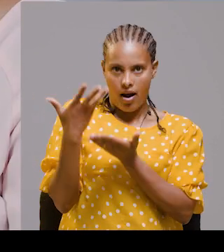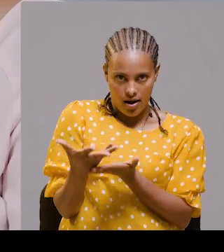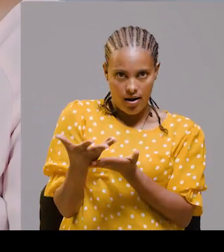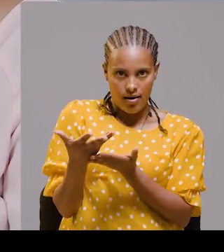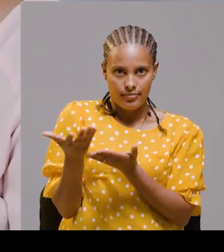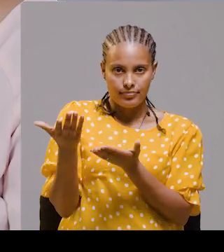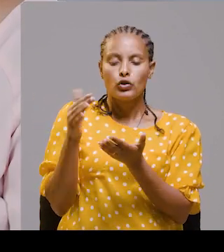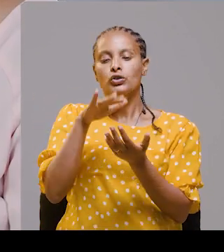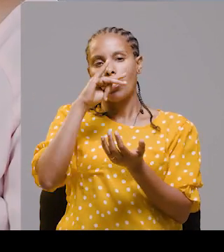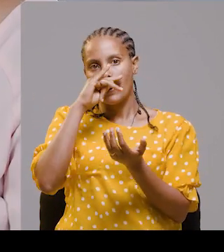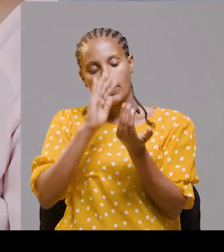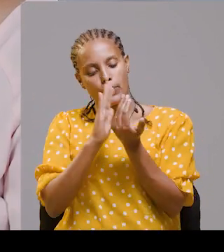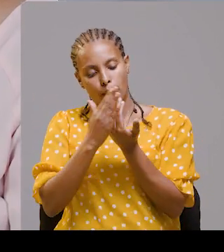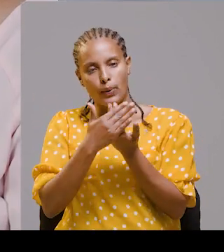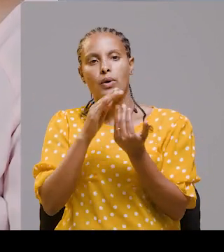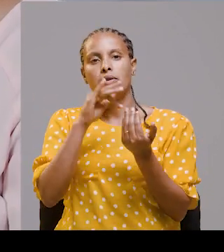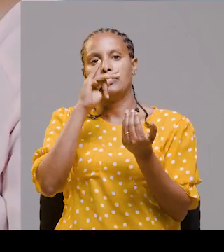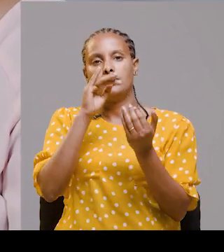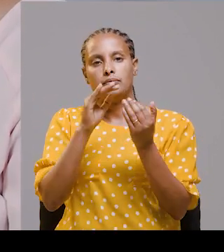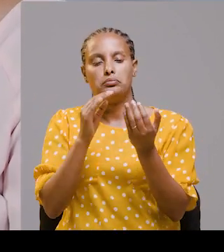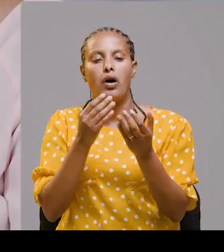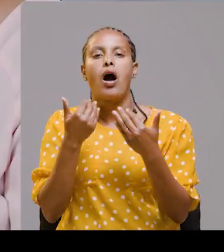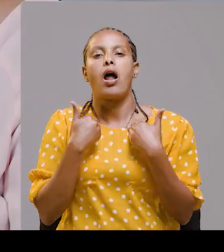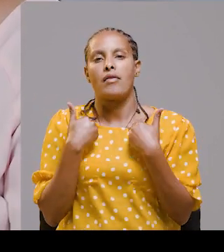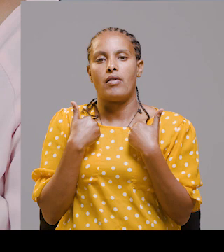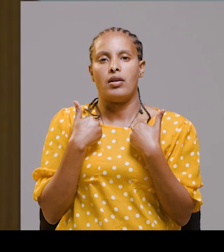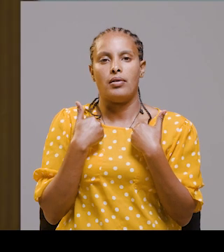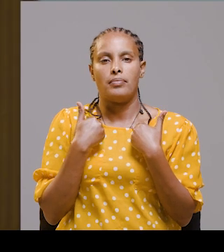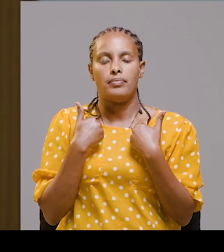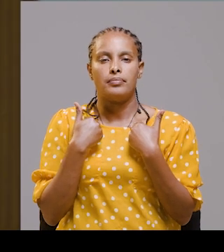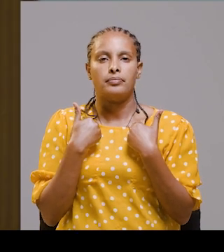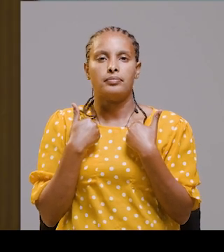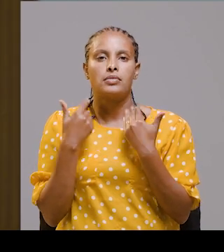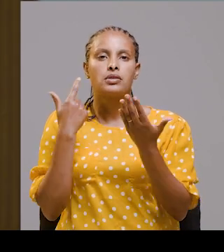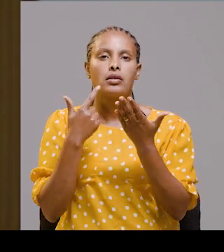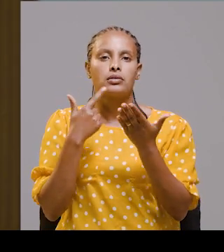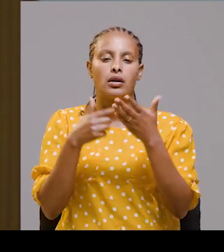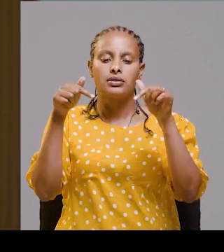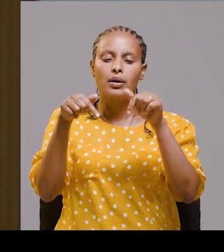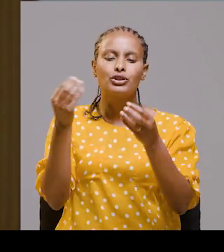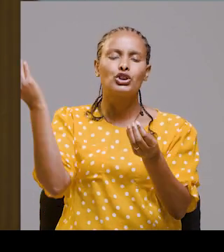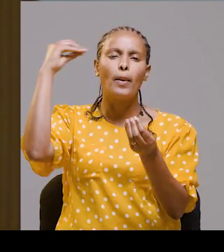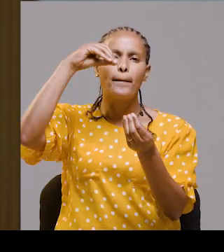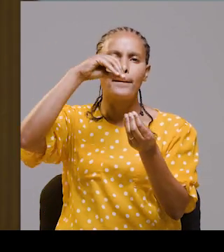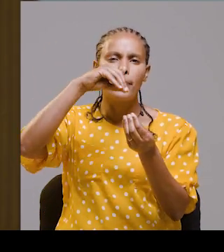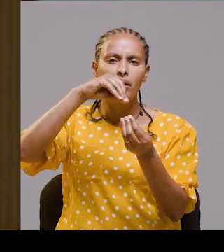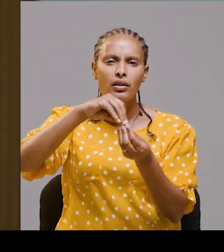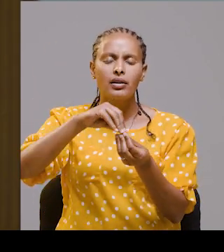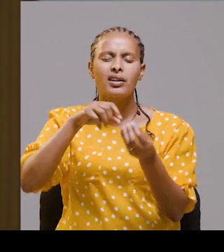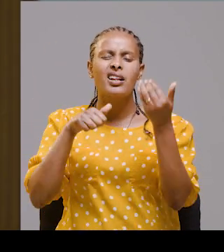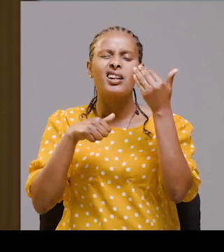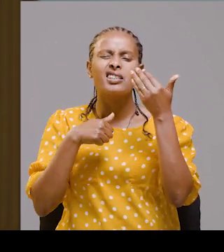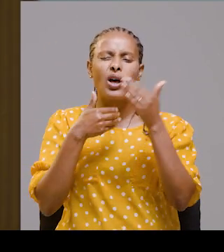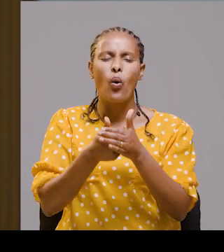አሁንም ቢሆን ልጆቿን የማሳደግ ቤተሰቡን የመምራት ኃላፊነት አሁንም አለ። እዛ ላይ ምን ይጨመራል? የደረሰው